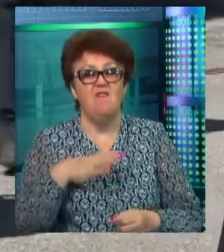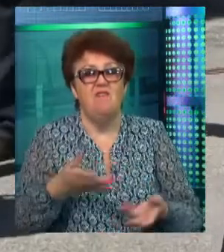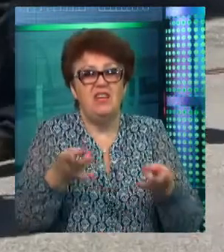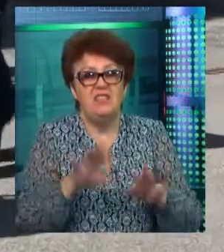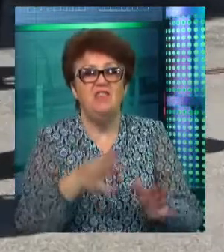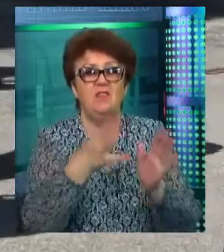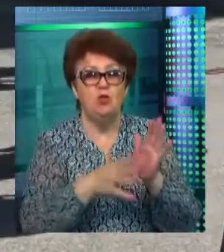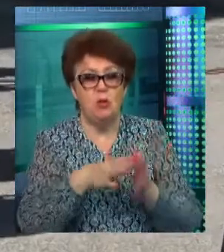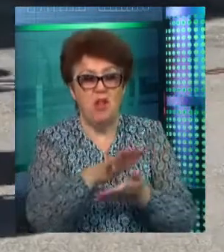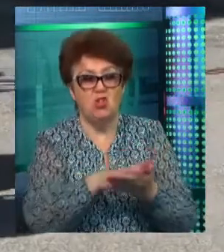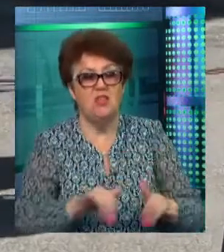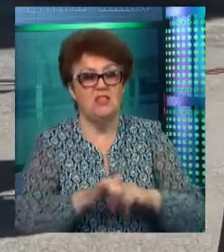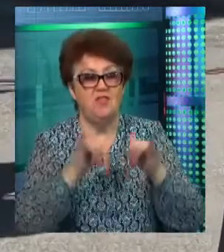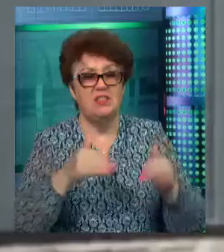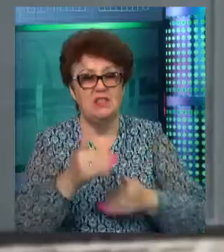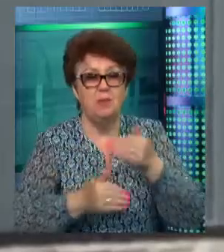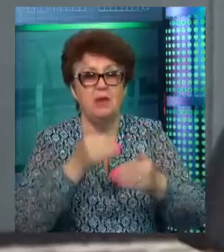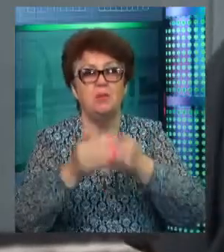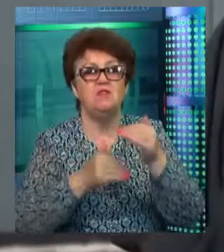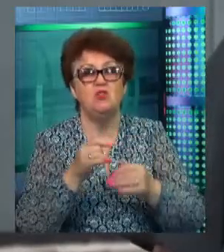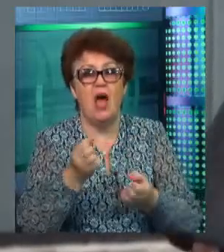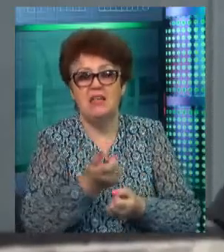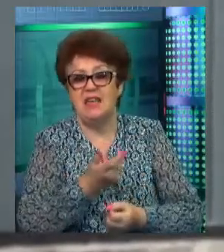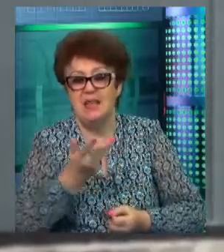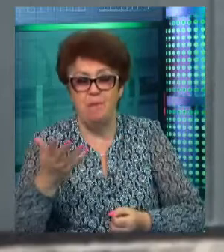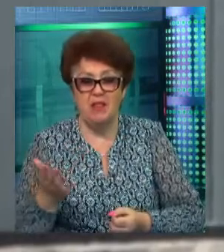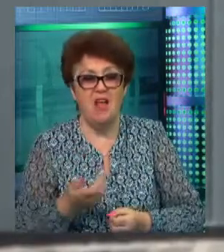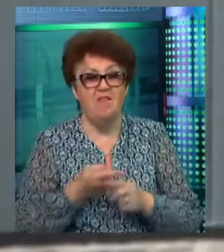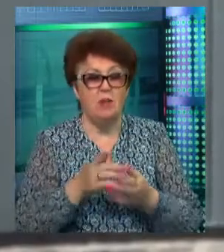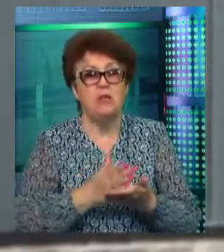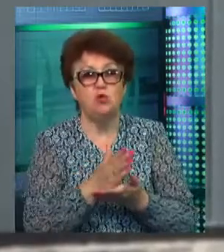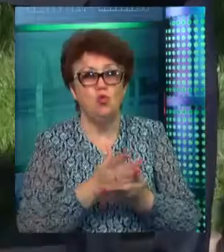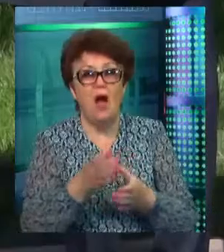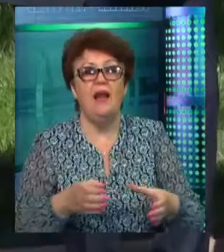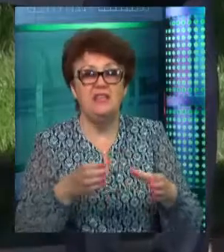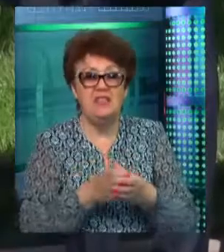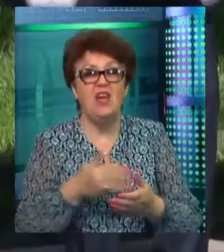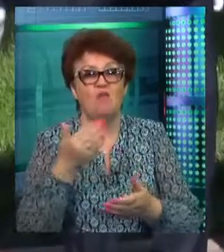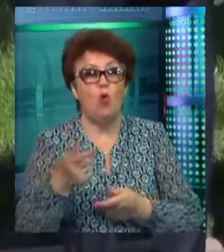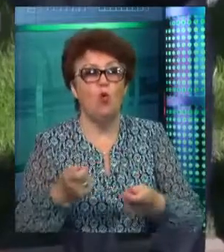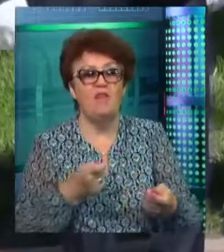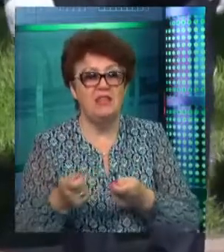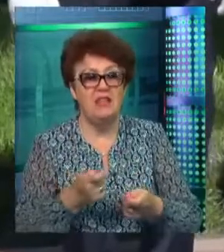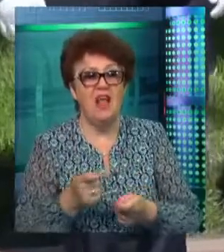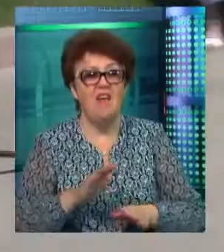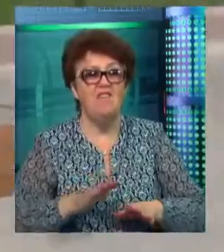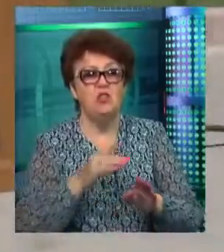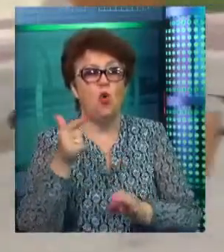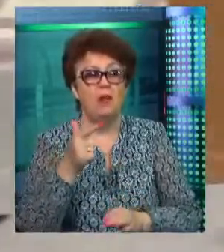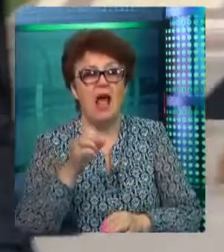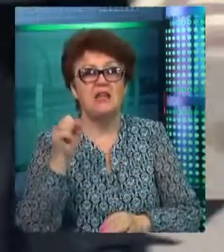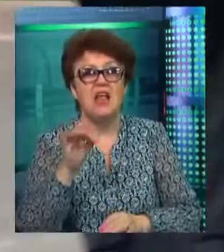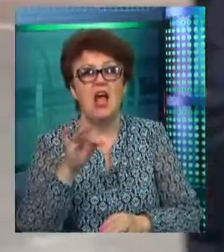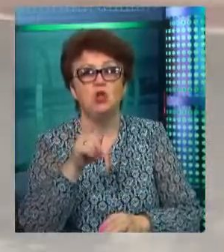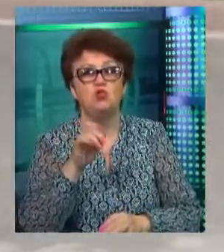продолжает развиваться и наращивать темпы производства и ассортимент и в этом заслуга коллектива и его руководителя вице-губернатор александр